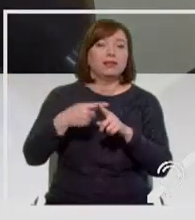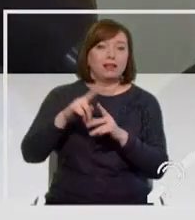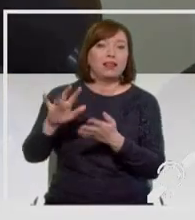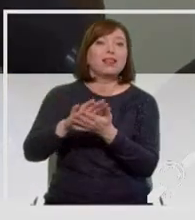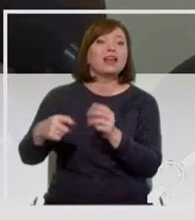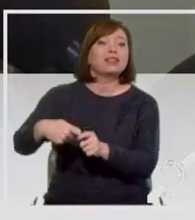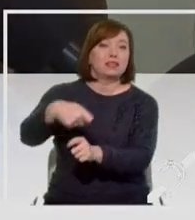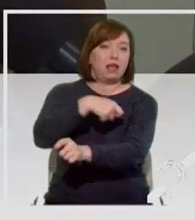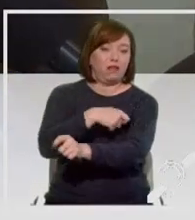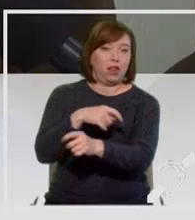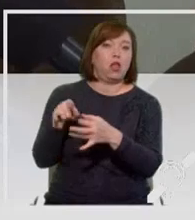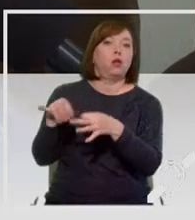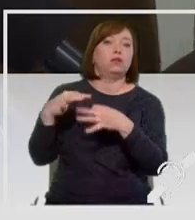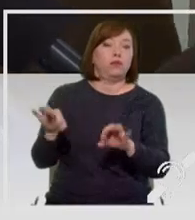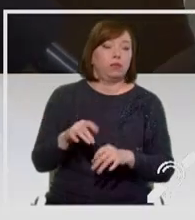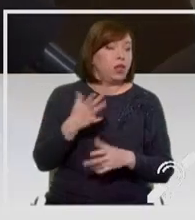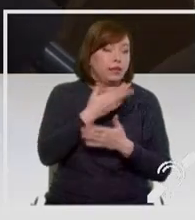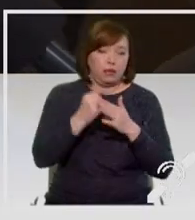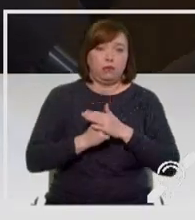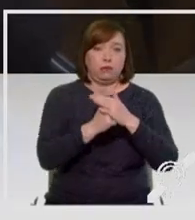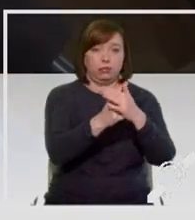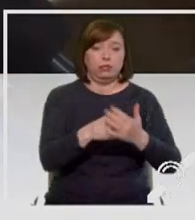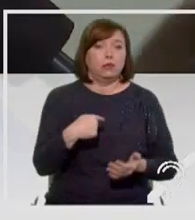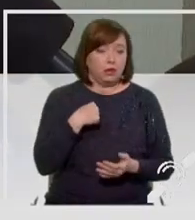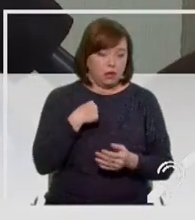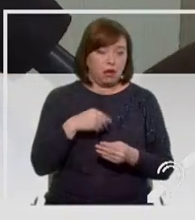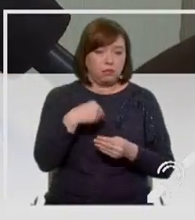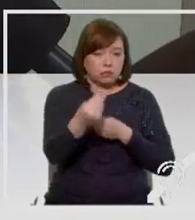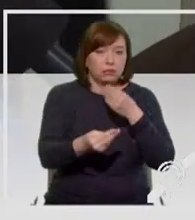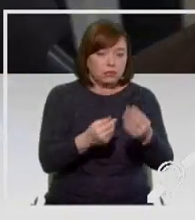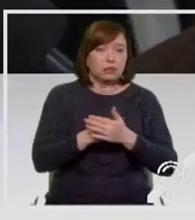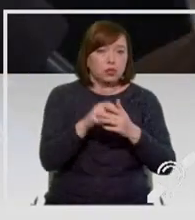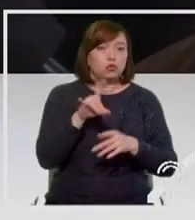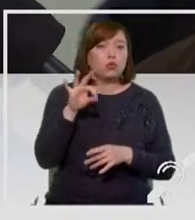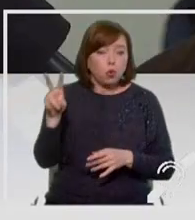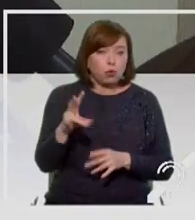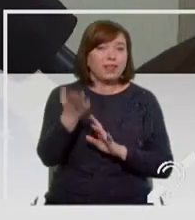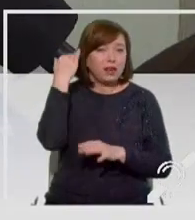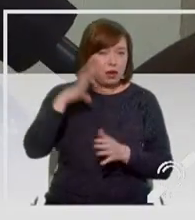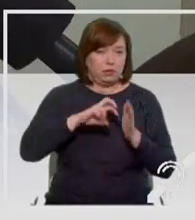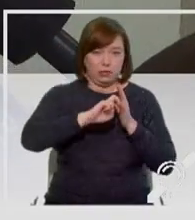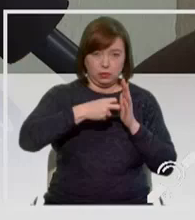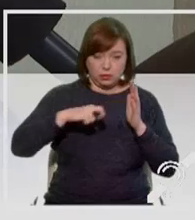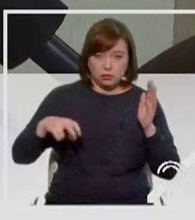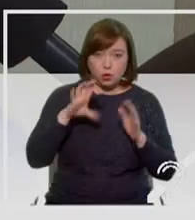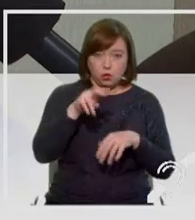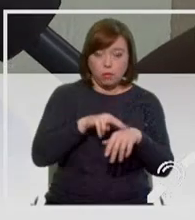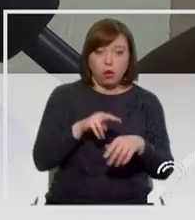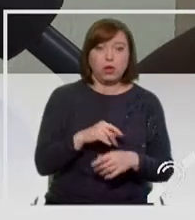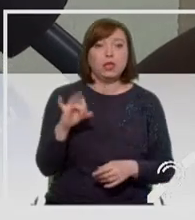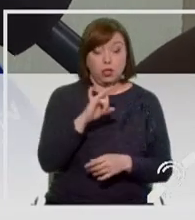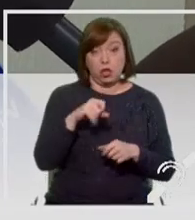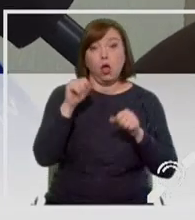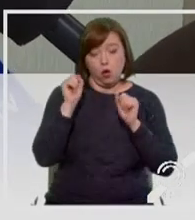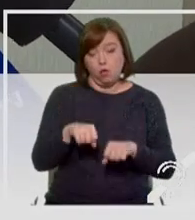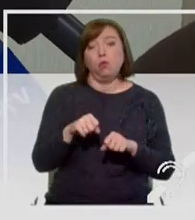părții apărării, ca fiind neîntemeiată, ori am adus argumente plauzibile că domnul Blonski Anatolie anterior s-a eschivat din fața organelor de drept și urmează a